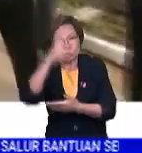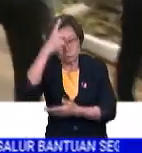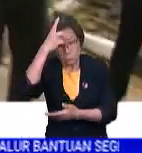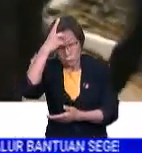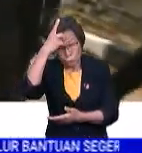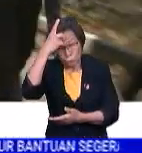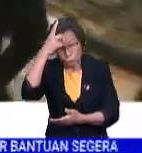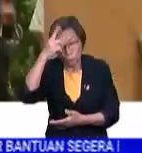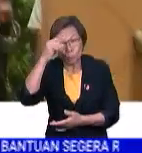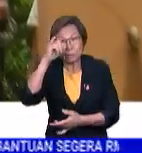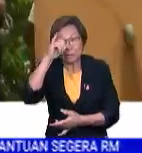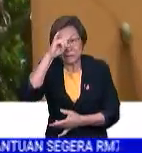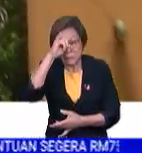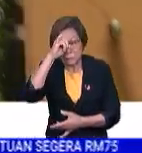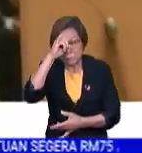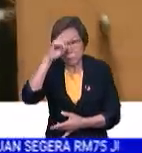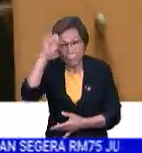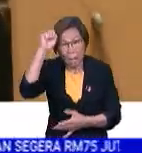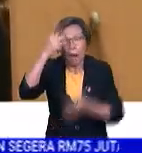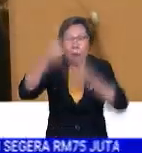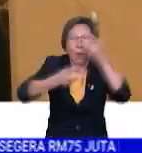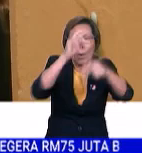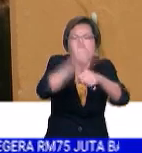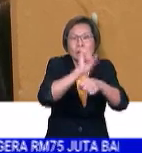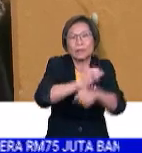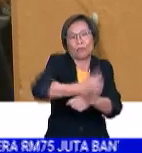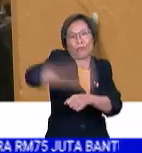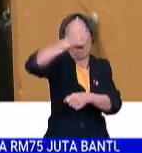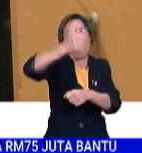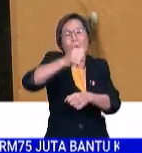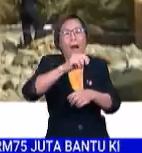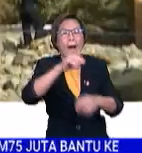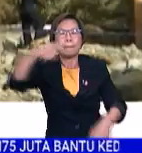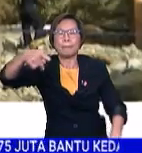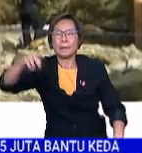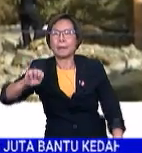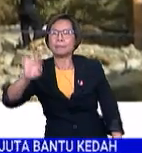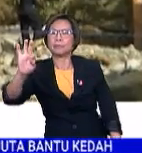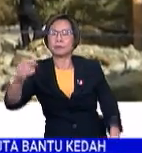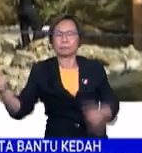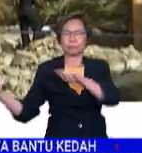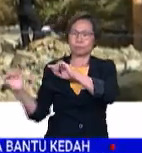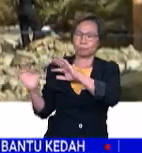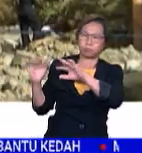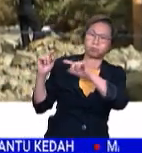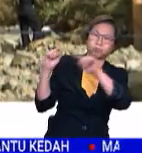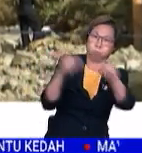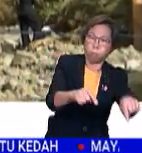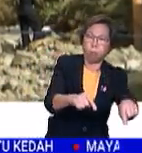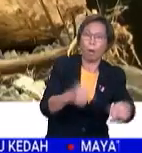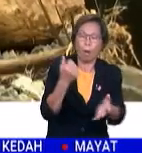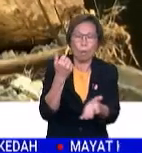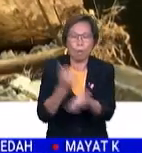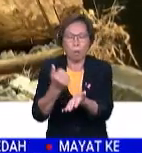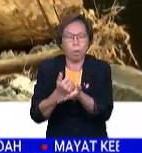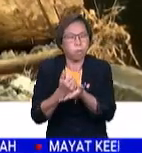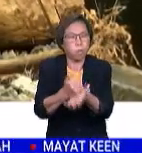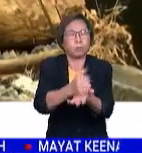Yaakob melakukan lawatan kerja pertama sebagai Perdana Menteri ke-9 ke sini. Beliau mengumumkan bantuan